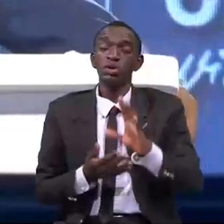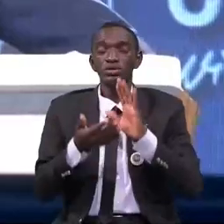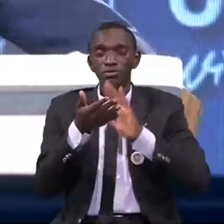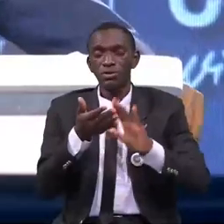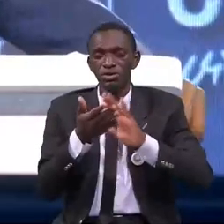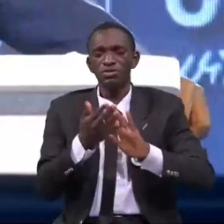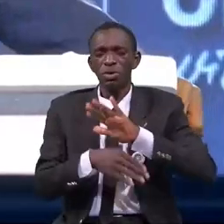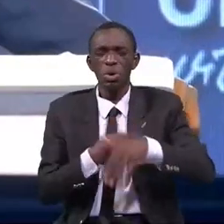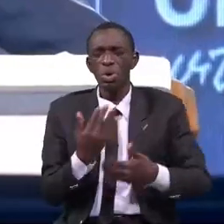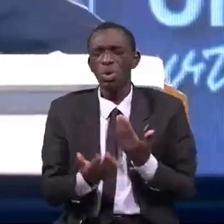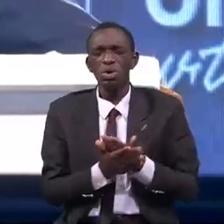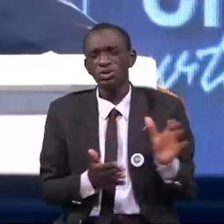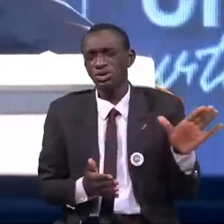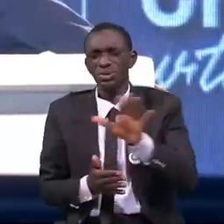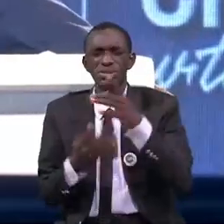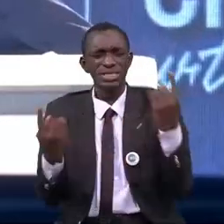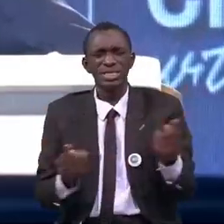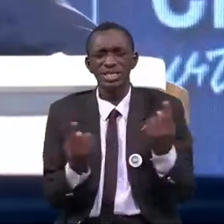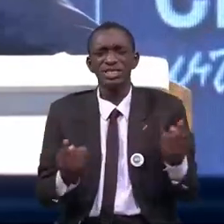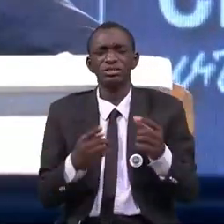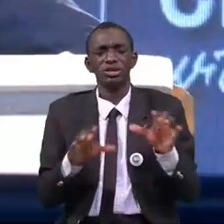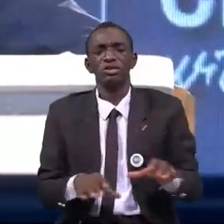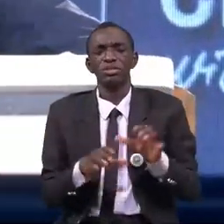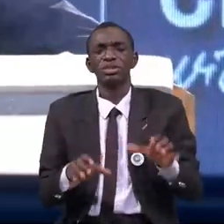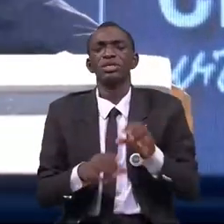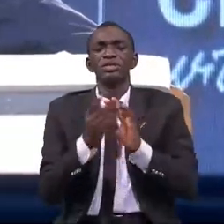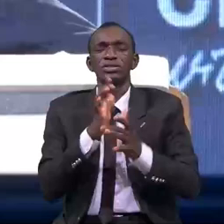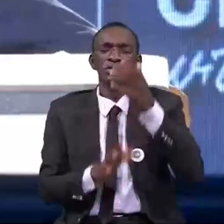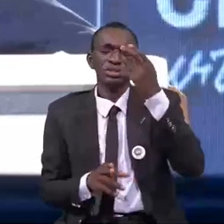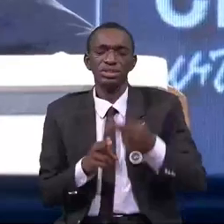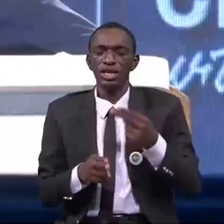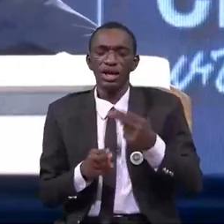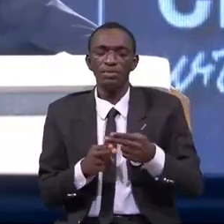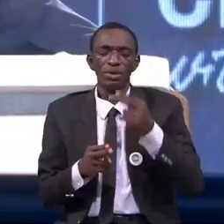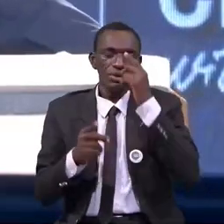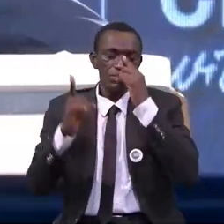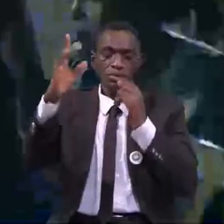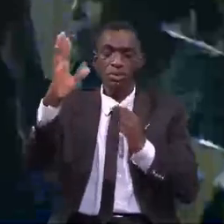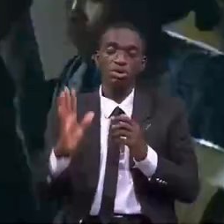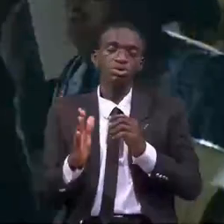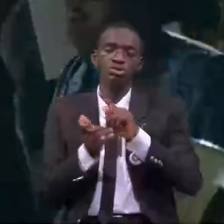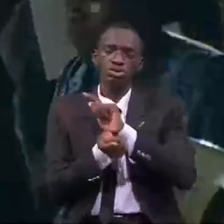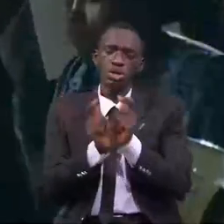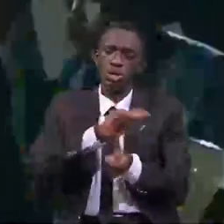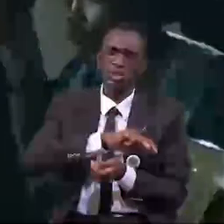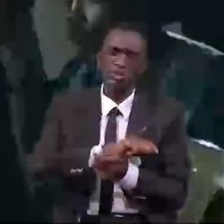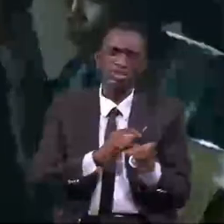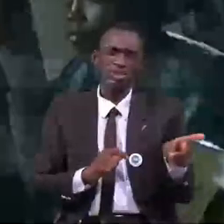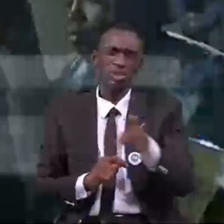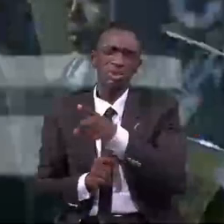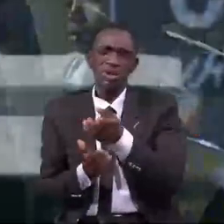Jésus pardonne tous leurs péchés tourne les vers la